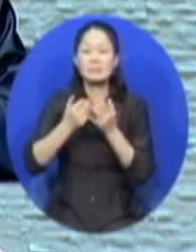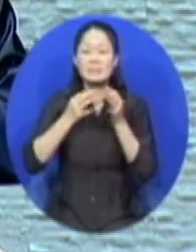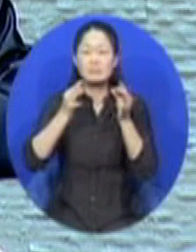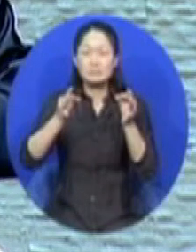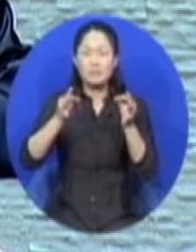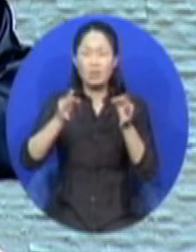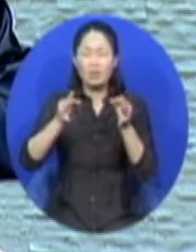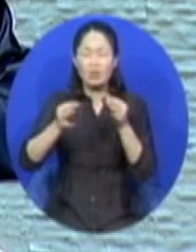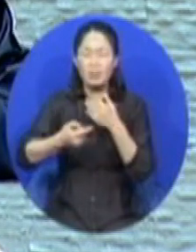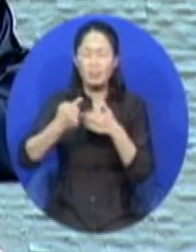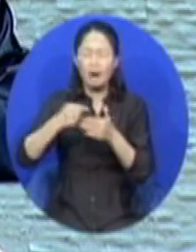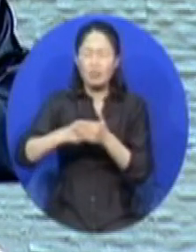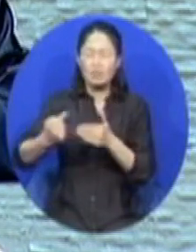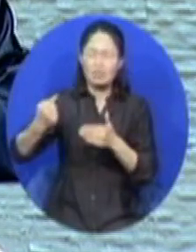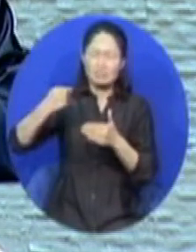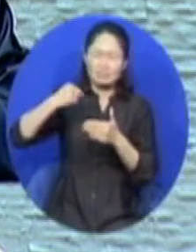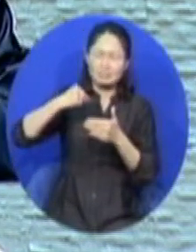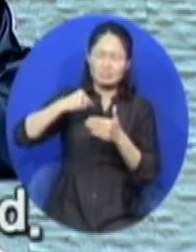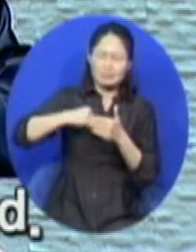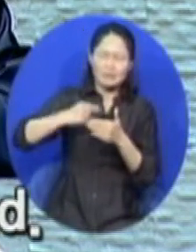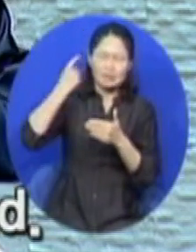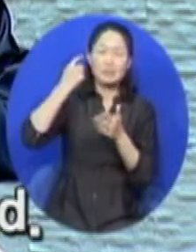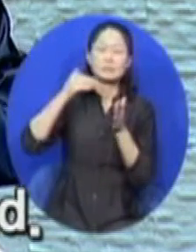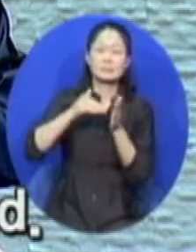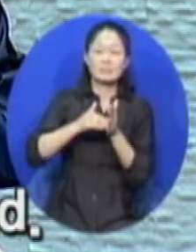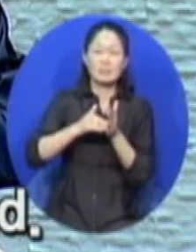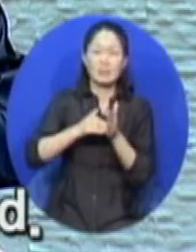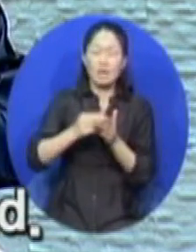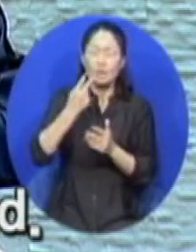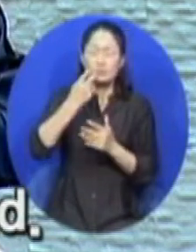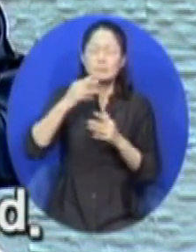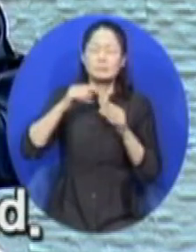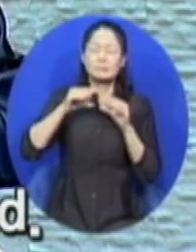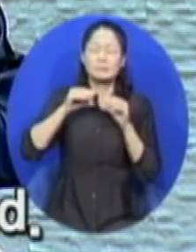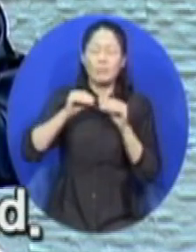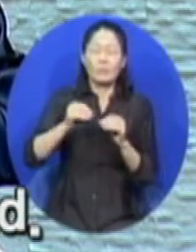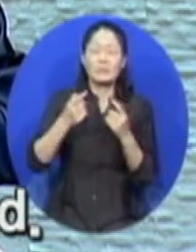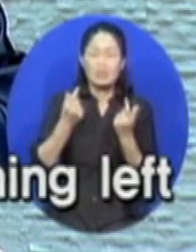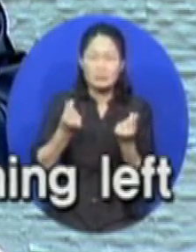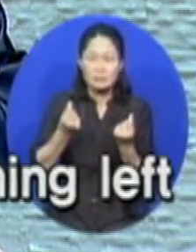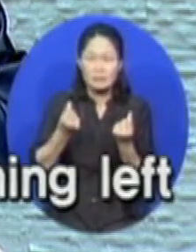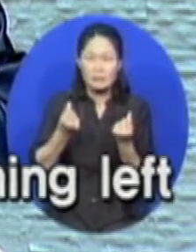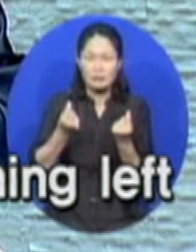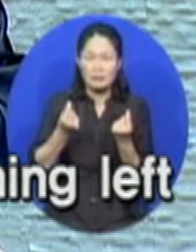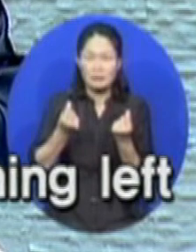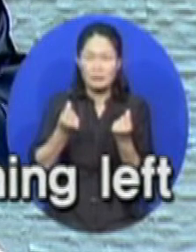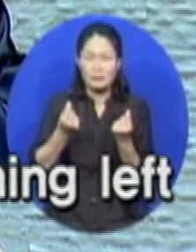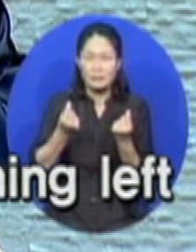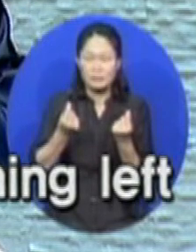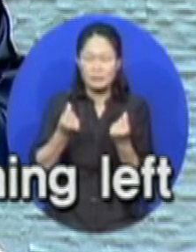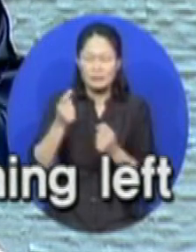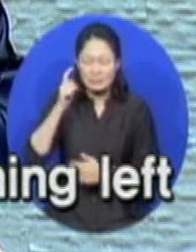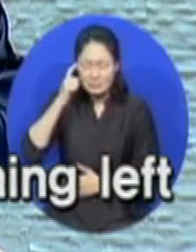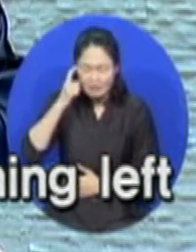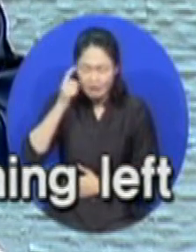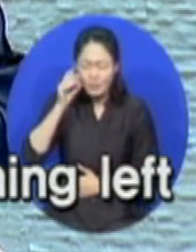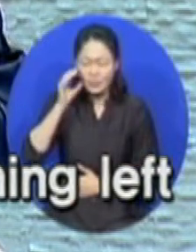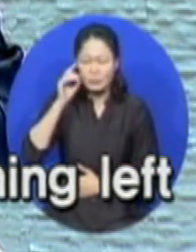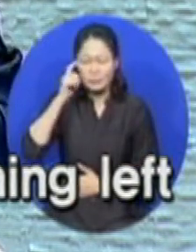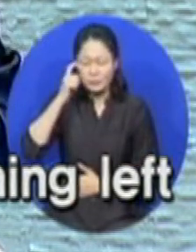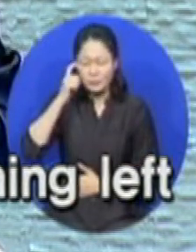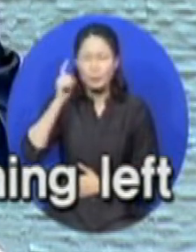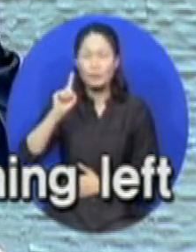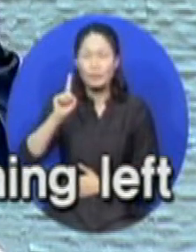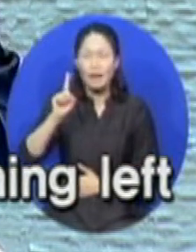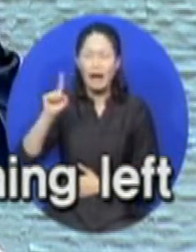각 가슴에 들여 어떻게 숨이 멎 절친은 것 같아 들어요 생각해 보았습니다